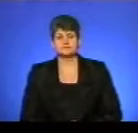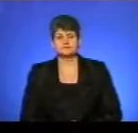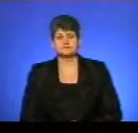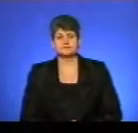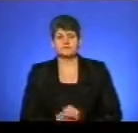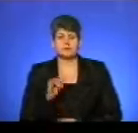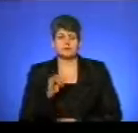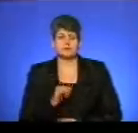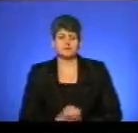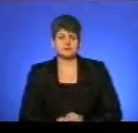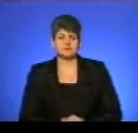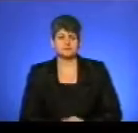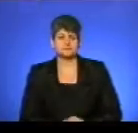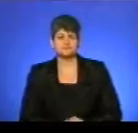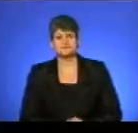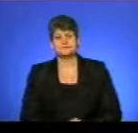Ірина Терлюк, Юрій Багрій, новини.